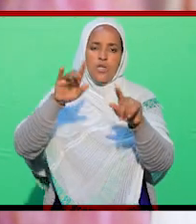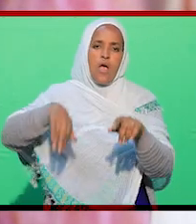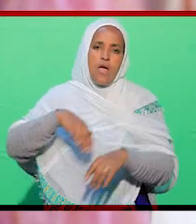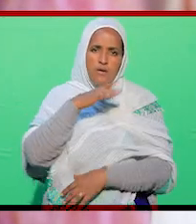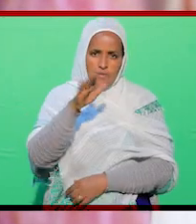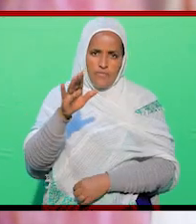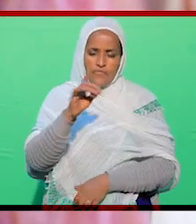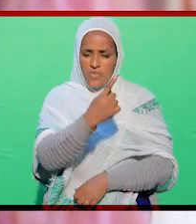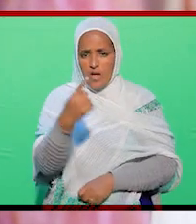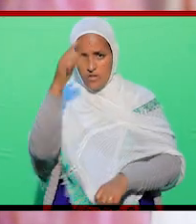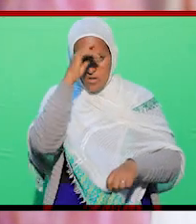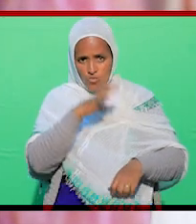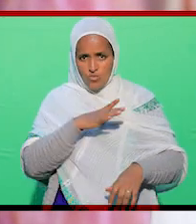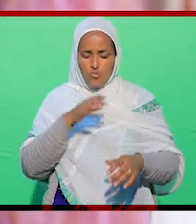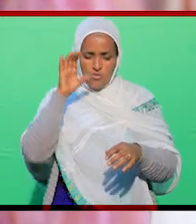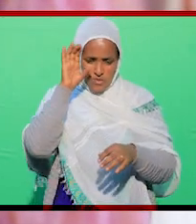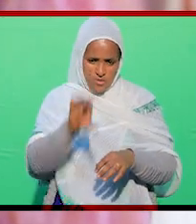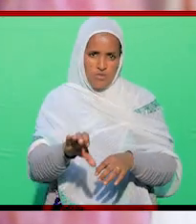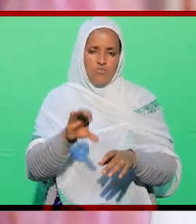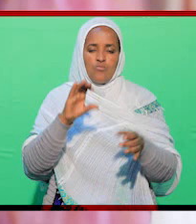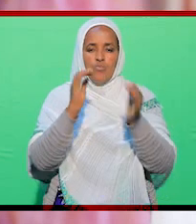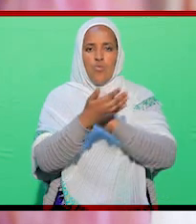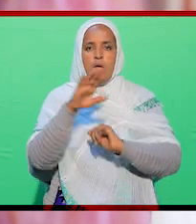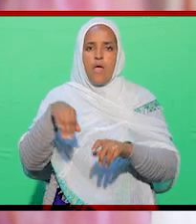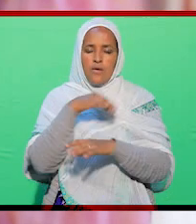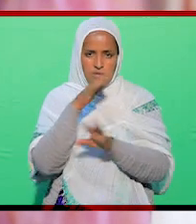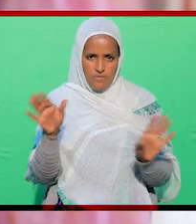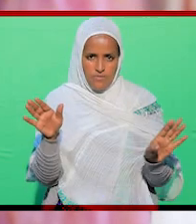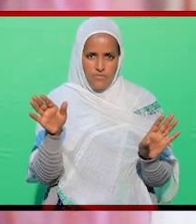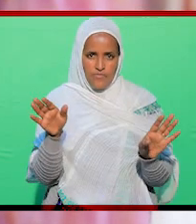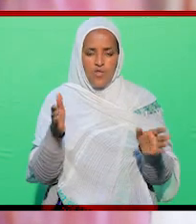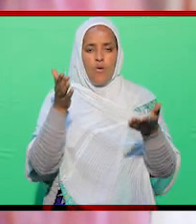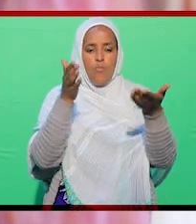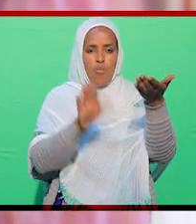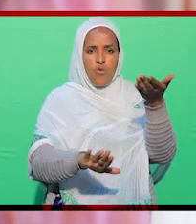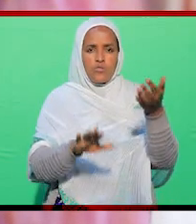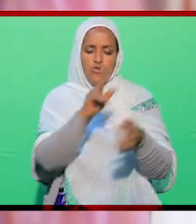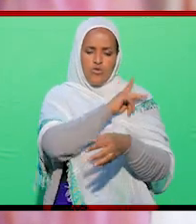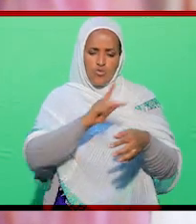አልወደደም መሞቱ ግን አይቀርም። እያንዳንዱ ሰው ወዶም ተገዶ